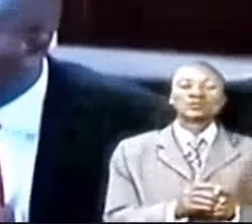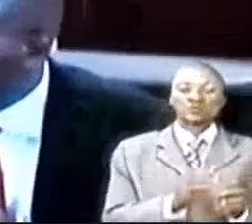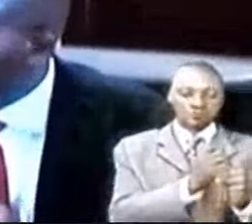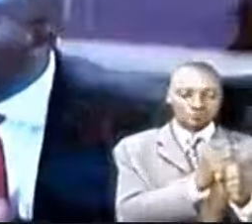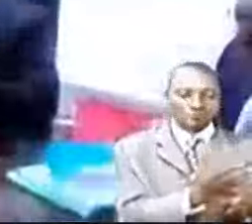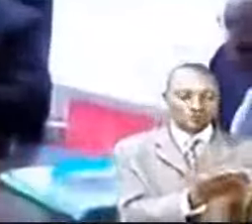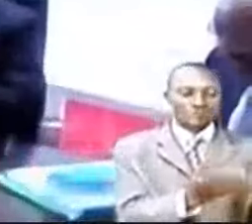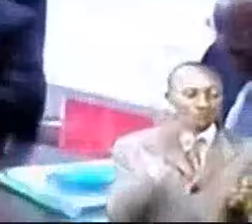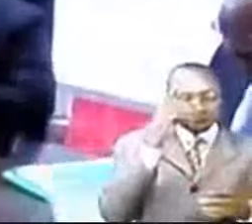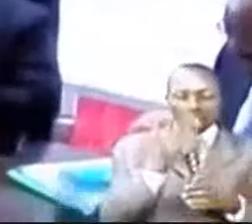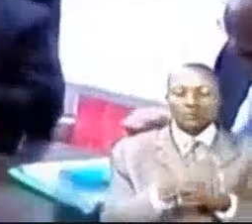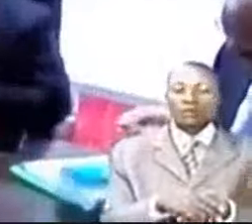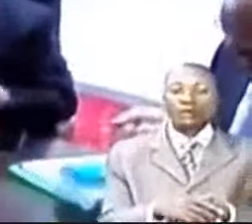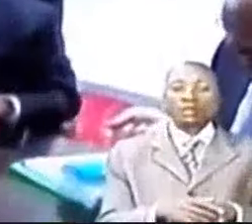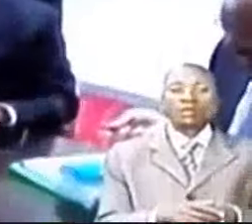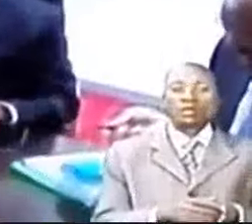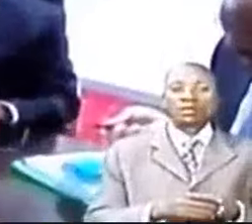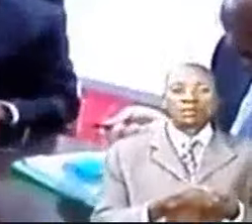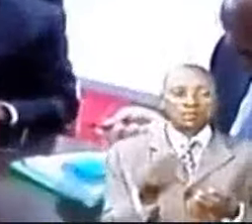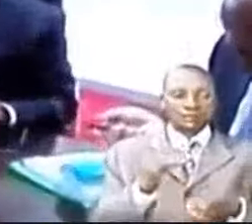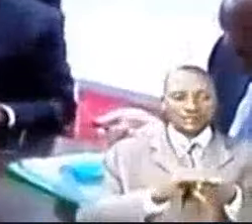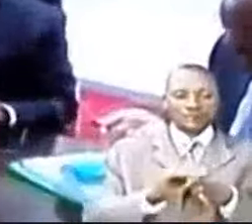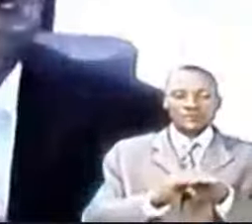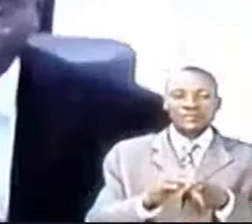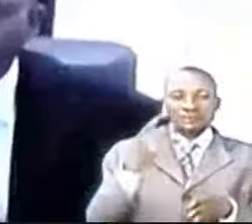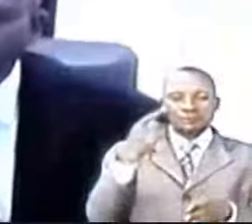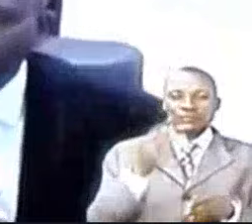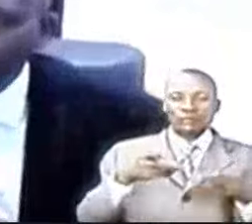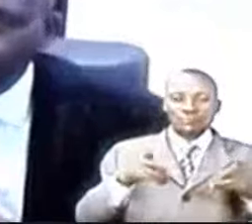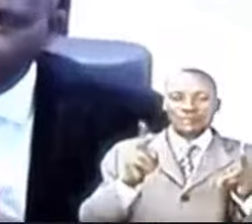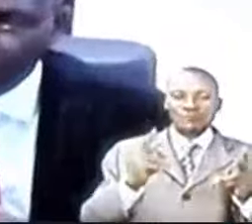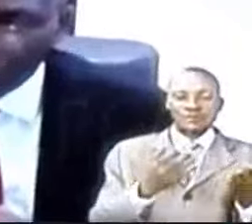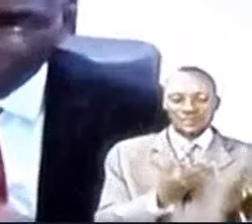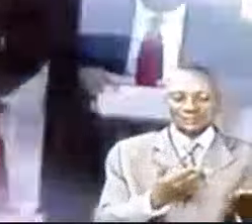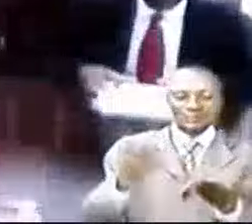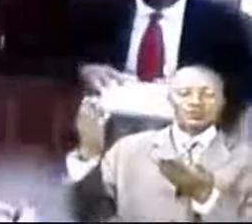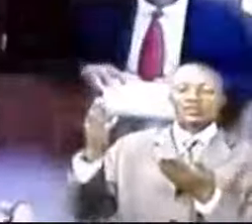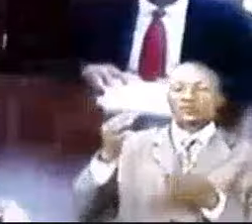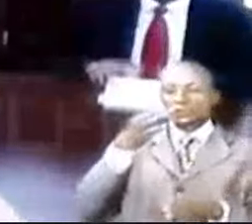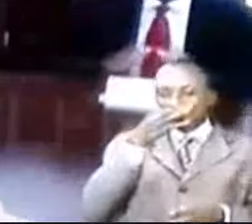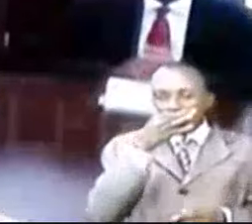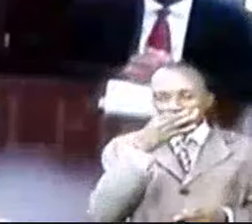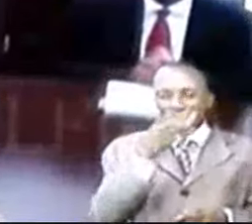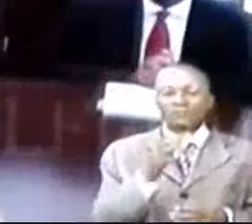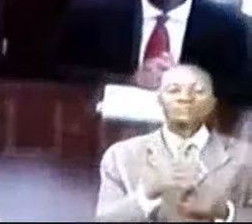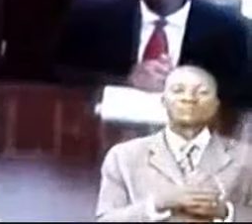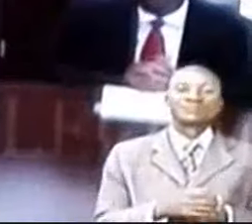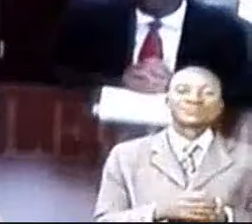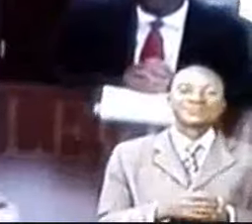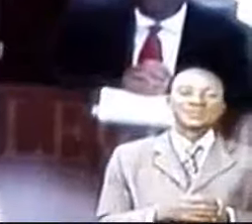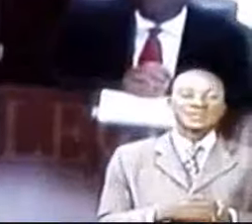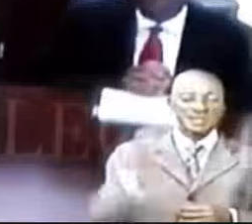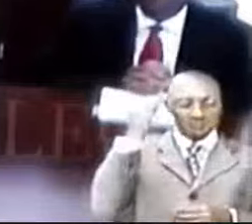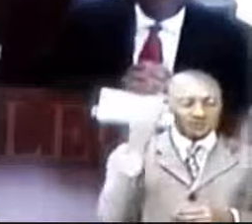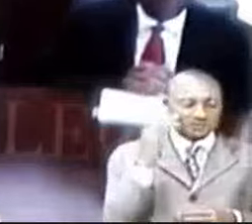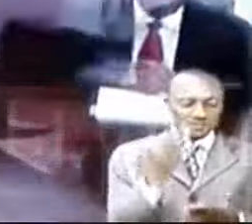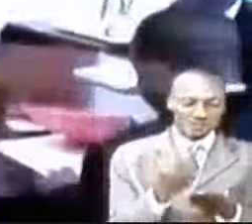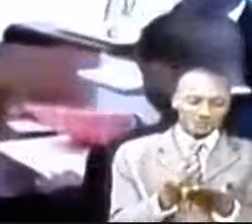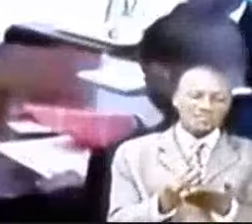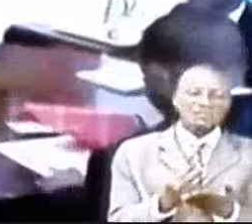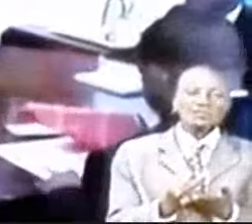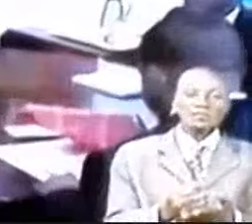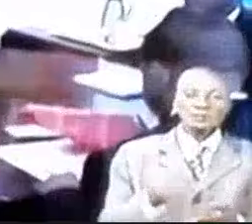au secteur pétrolier pour permettre l'importation de produits pétroliers, mais également le ministre des Finances